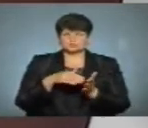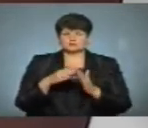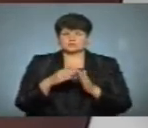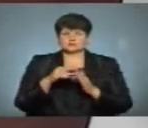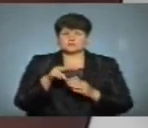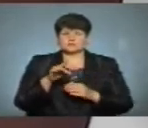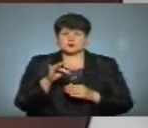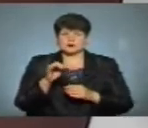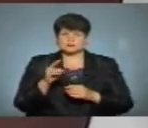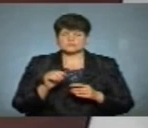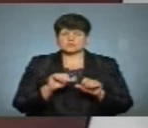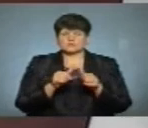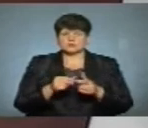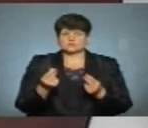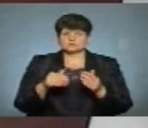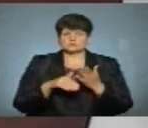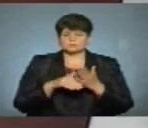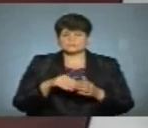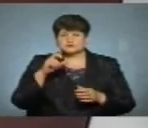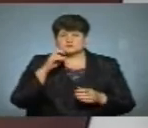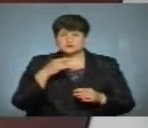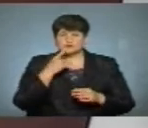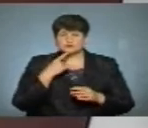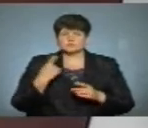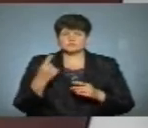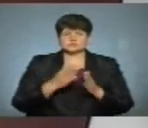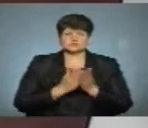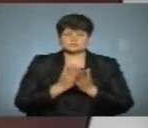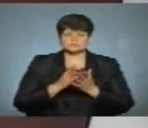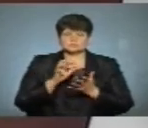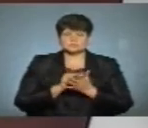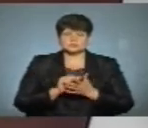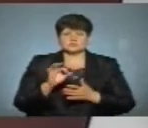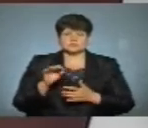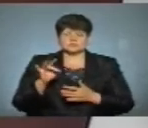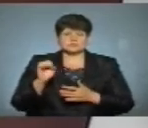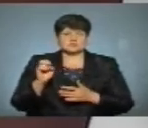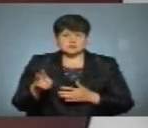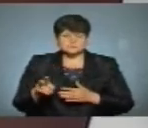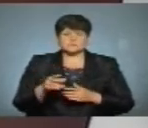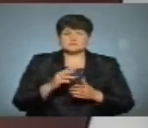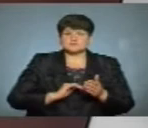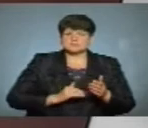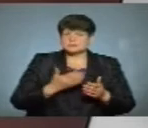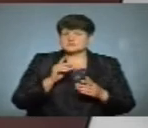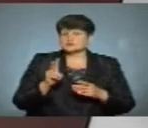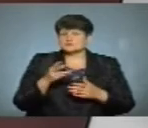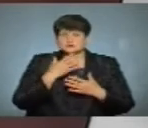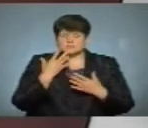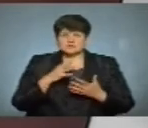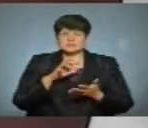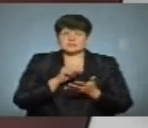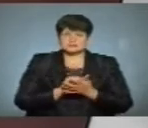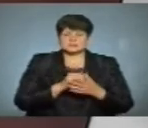грошову допомогу від держави. За словами речниці обласної служби зайнятості Олени Рак, підприємці, які не мають найманих працівників,